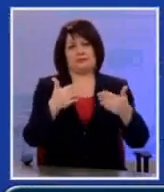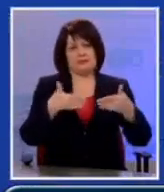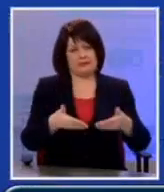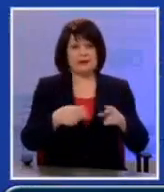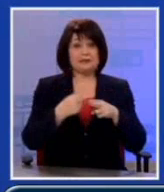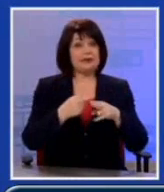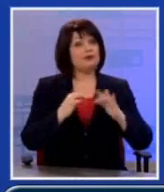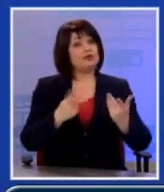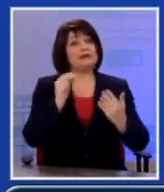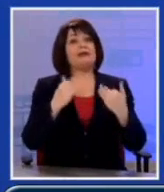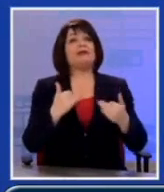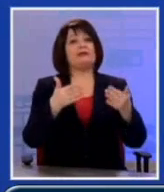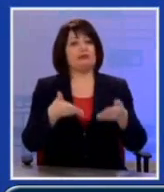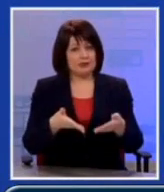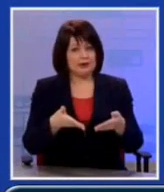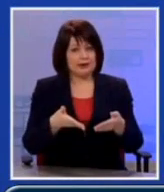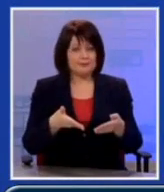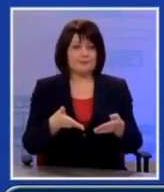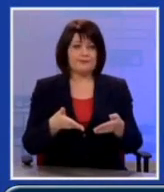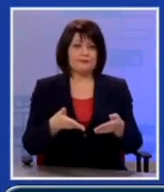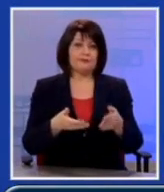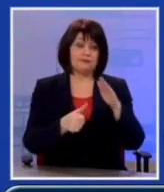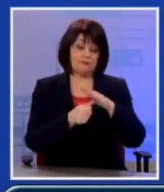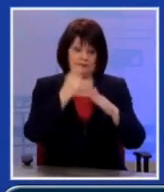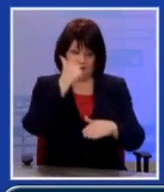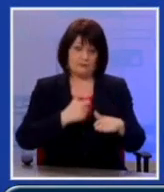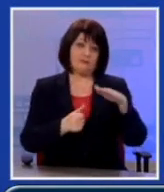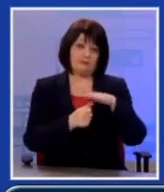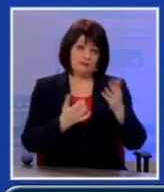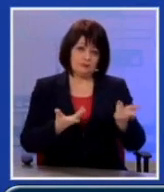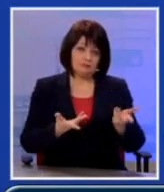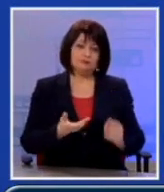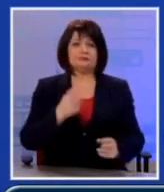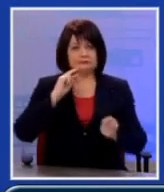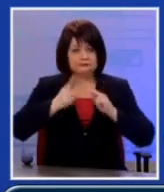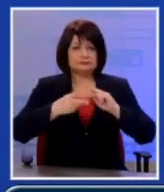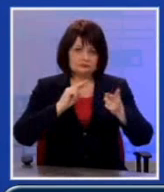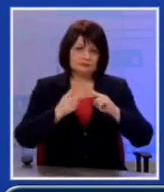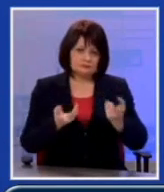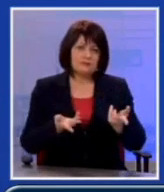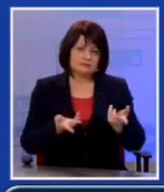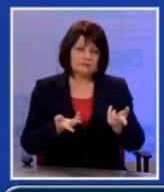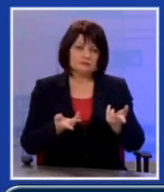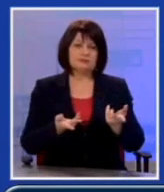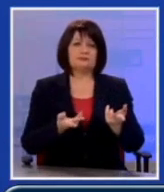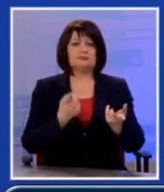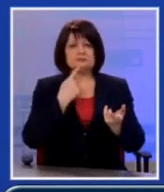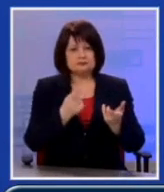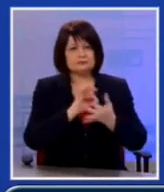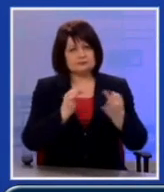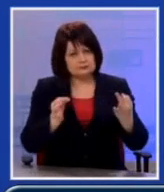Βουλή και ως Προεδρός της και εγώ να απαντούμε σε αυτά και να παρέχουμε